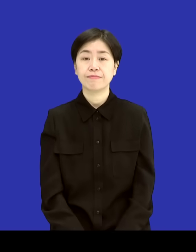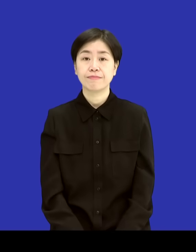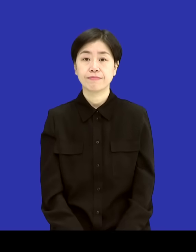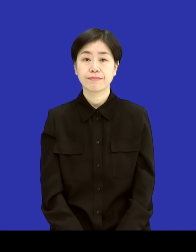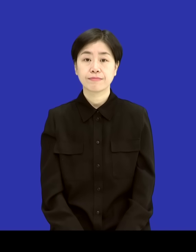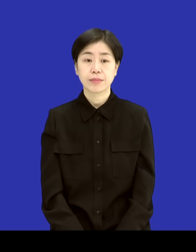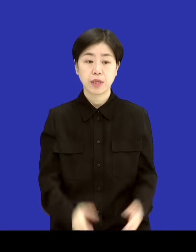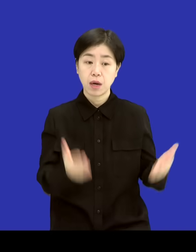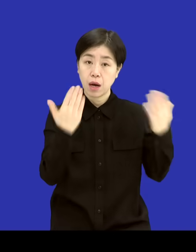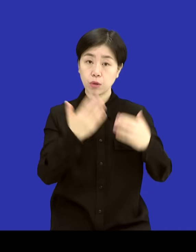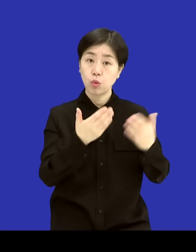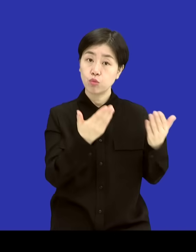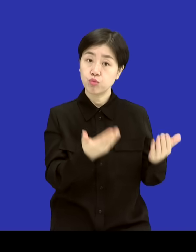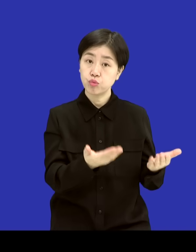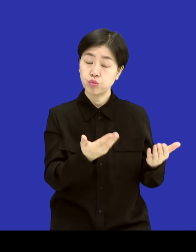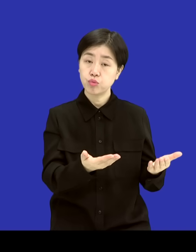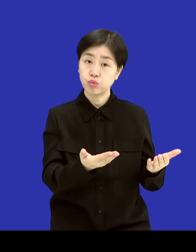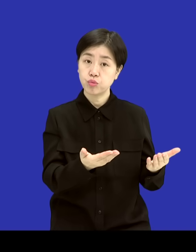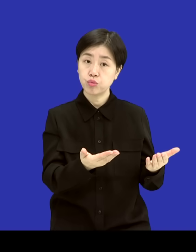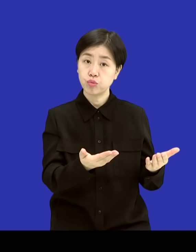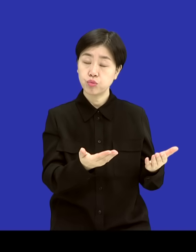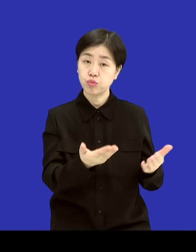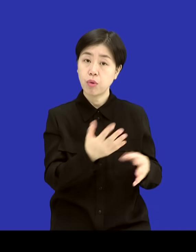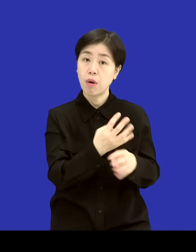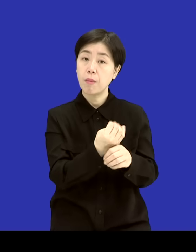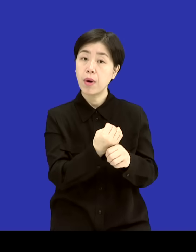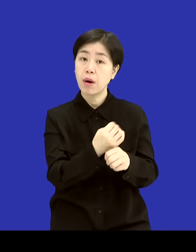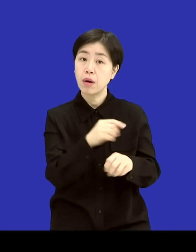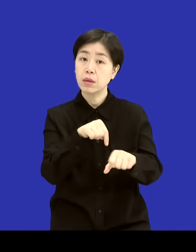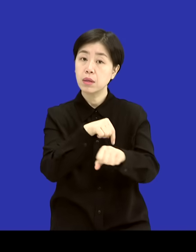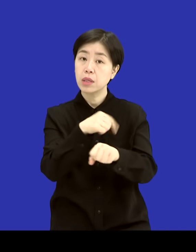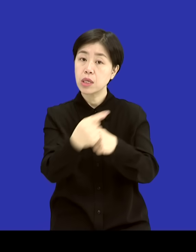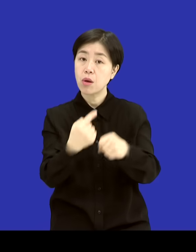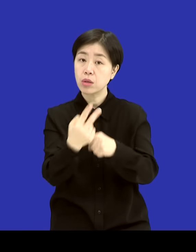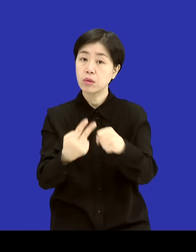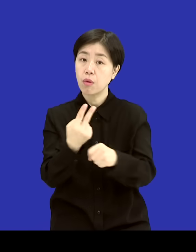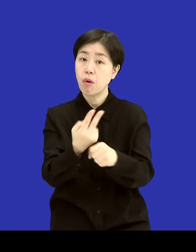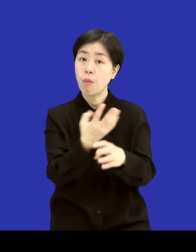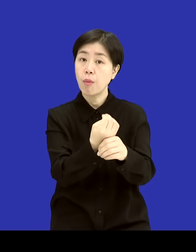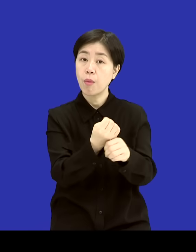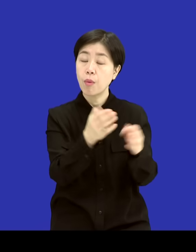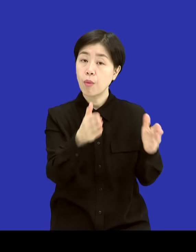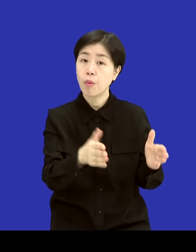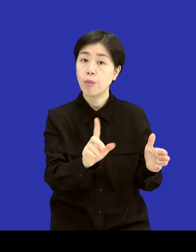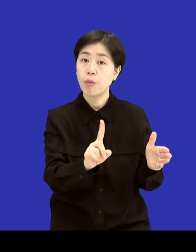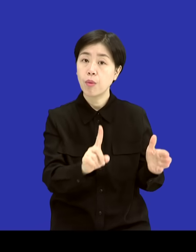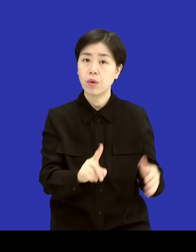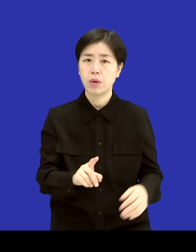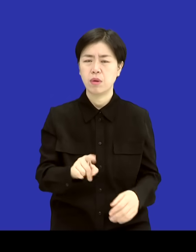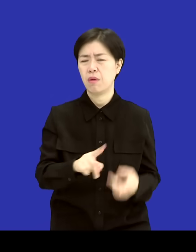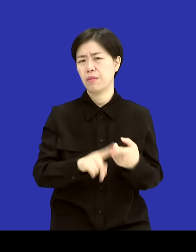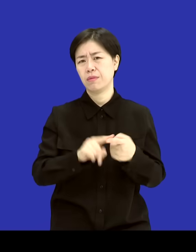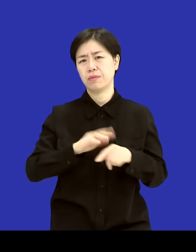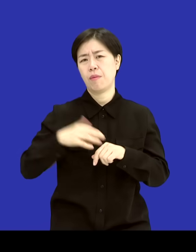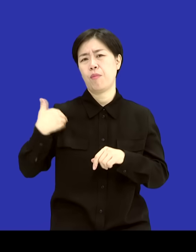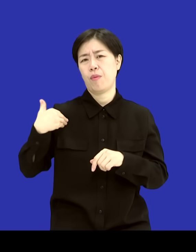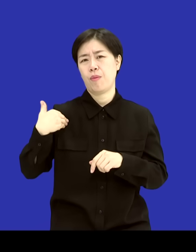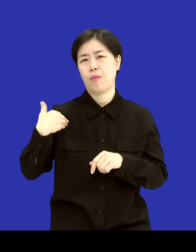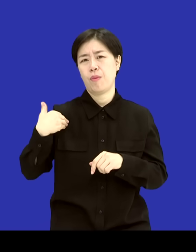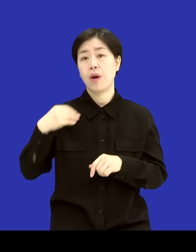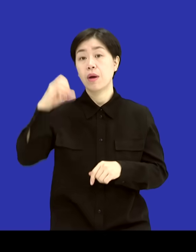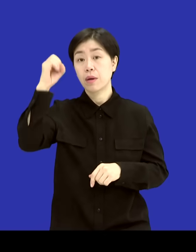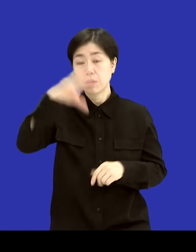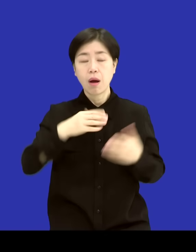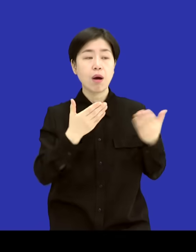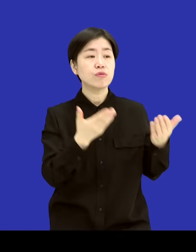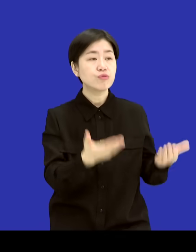처음에 휴학을 얼마를 예정하고 휴학을 하신 거예요? 휴학을 사실은 그런 것도 잘 모르고 그냥 휴학 신청하고